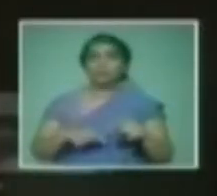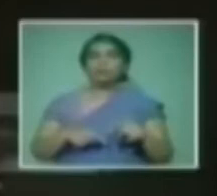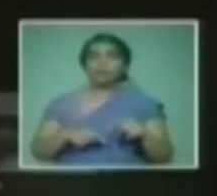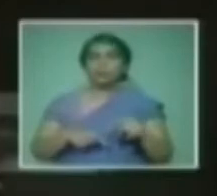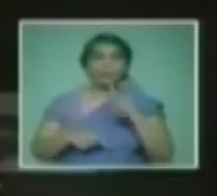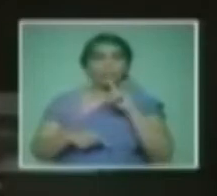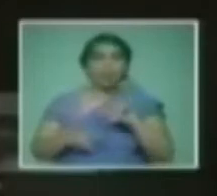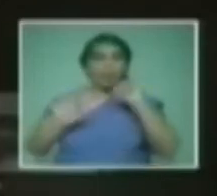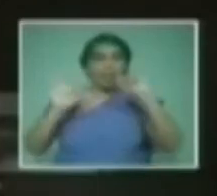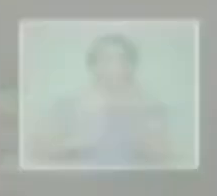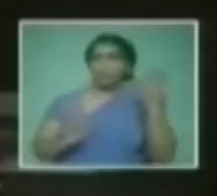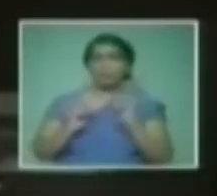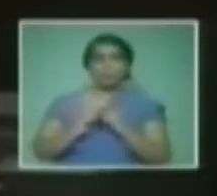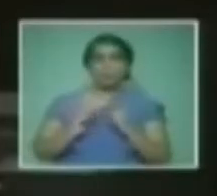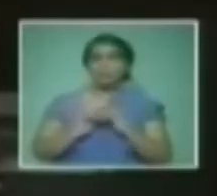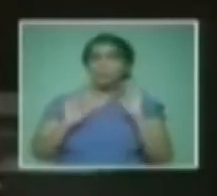கட்டணத்தை செலுத்தியே